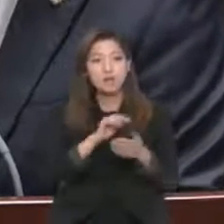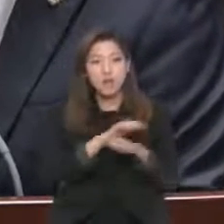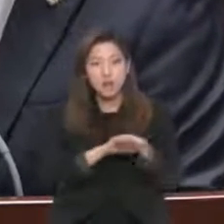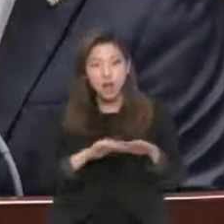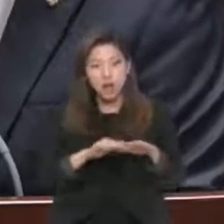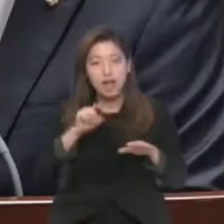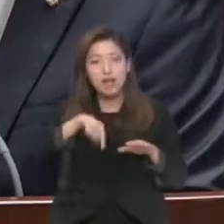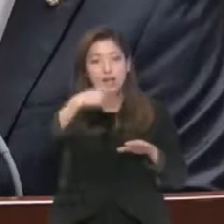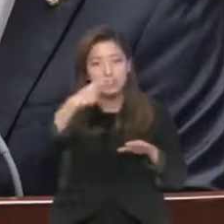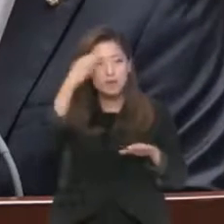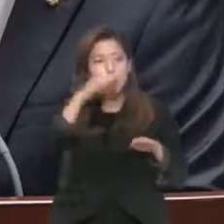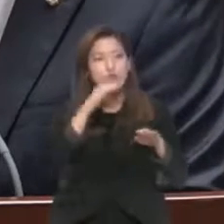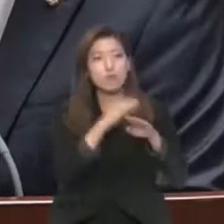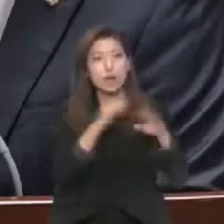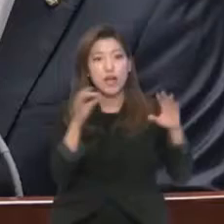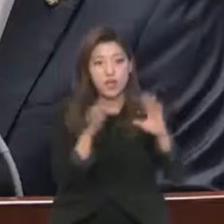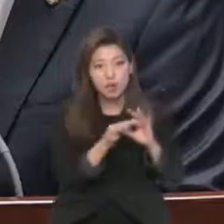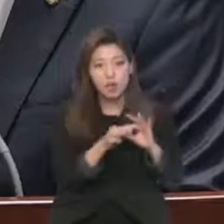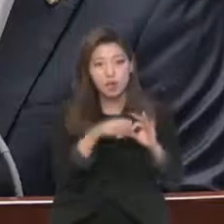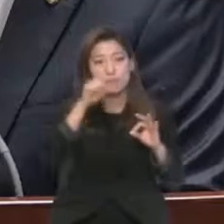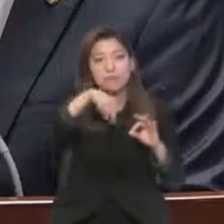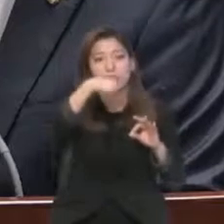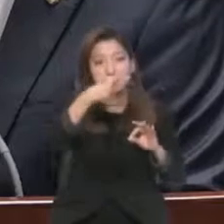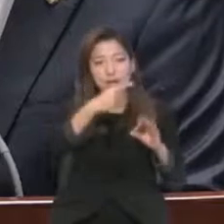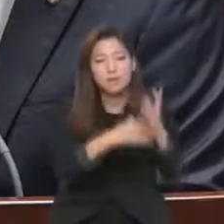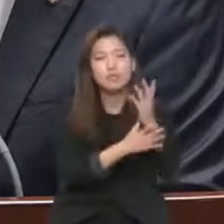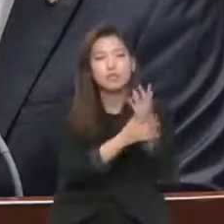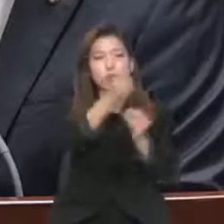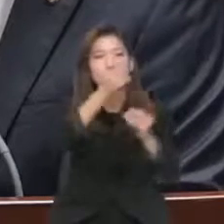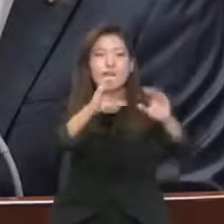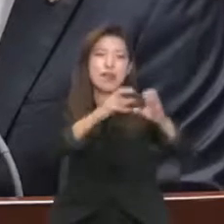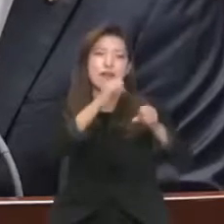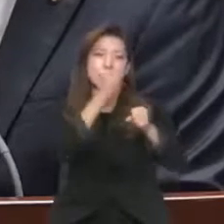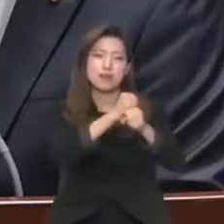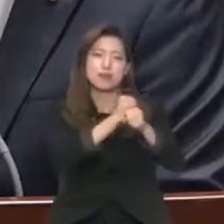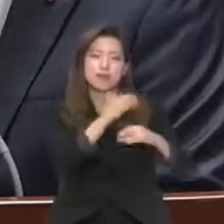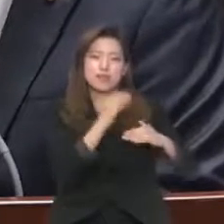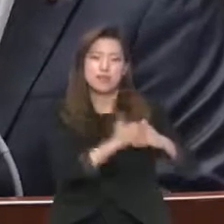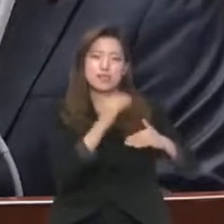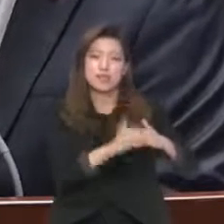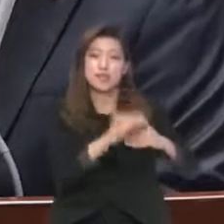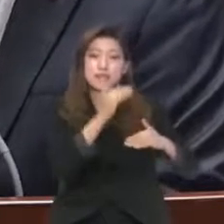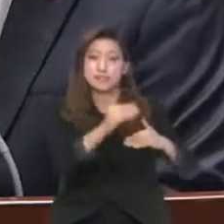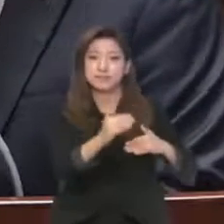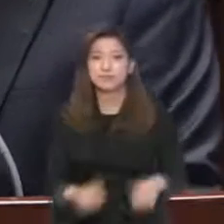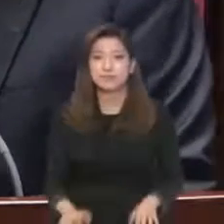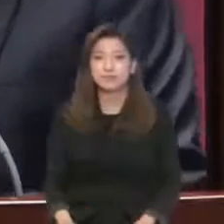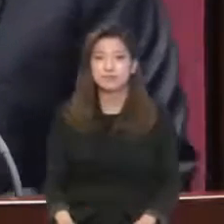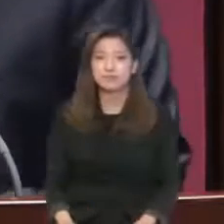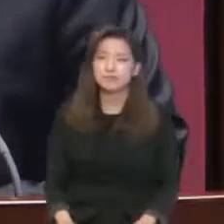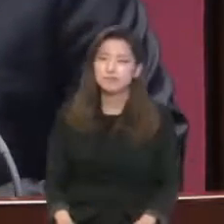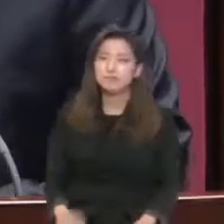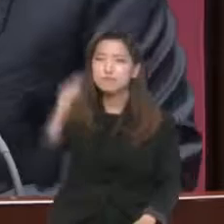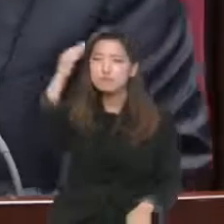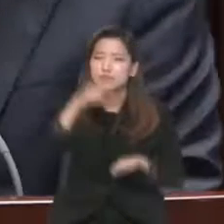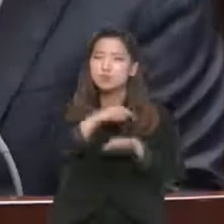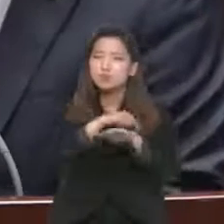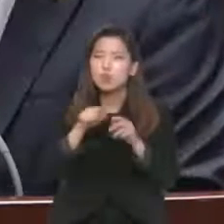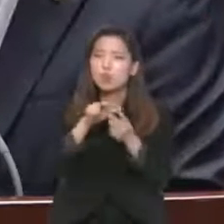단계를 거쳐서 궁극적으로 통일국가의 완성으로 나아가는 이런 방안입니다. 네, 그 민족공동체 통일